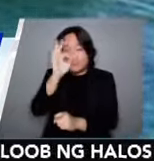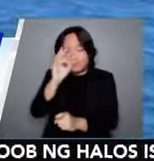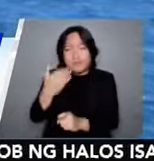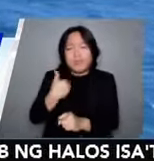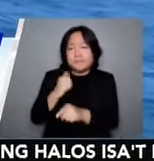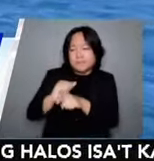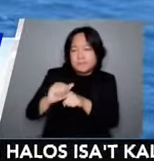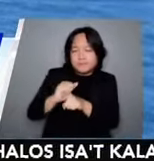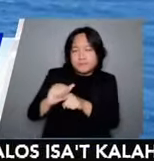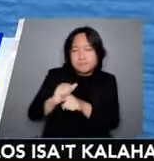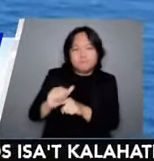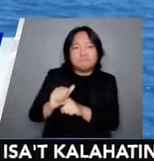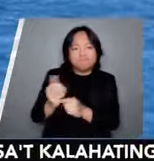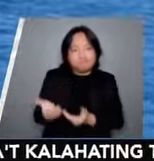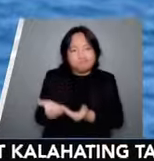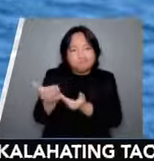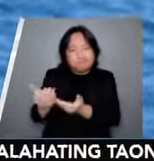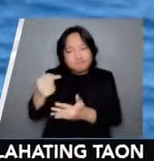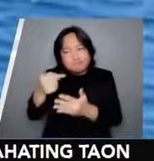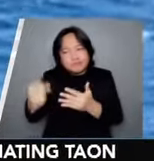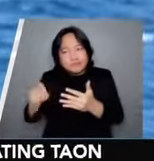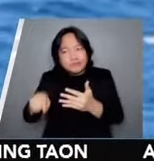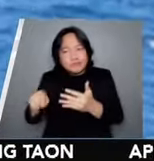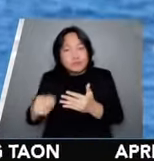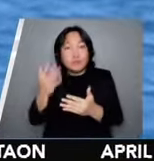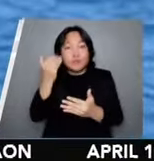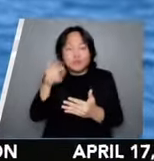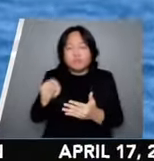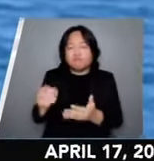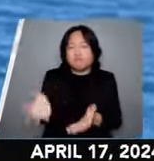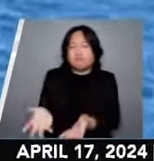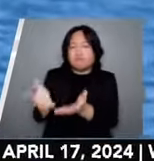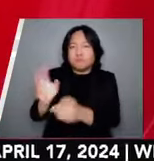yamang dagat sa West Philippine Sea.